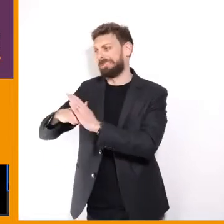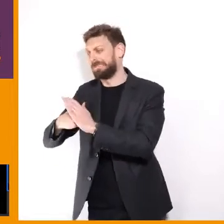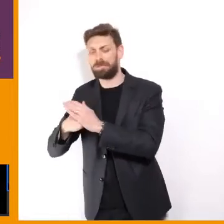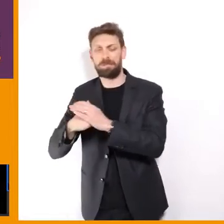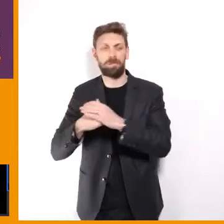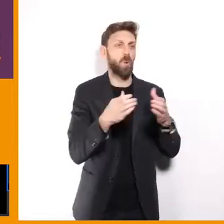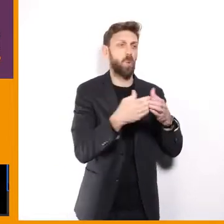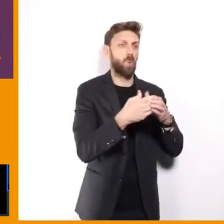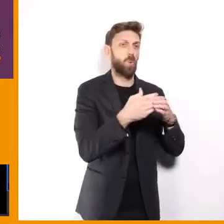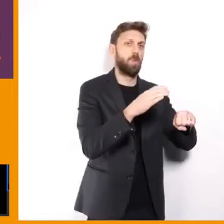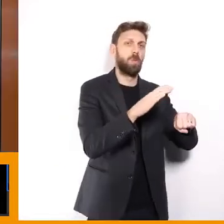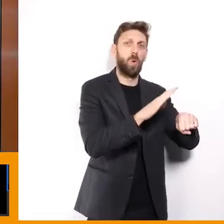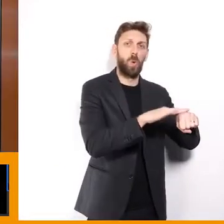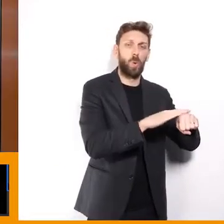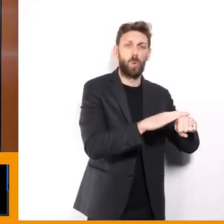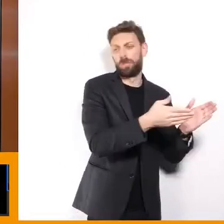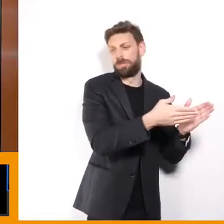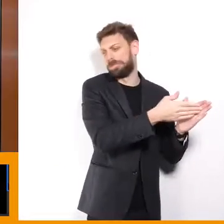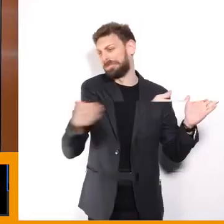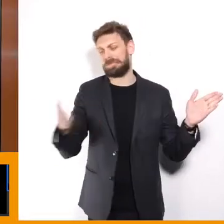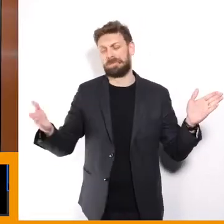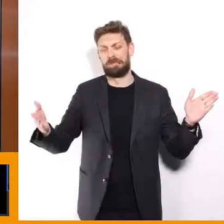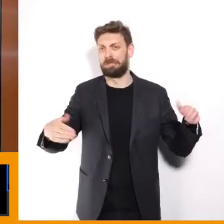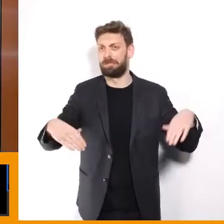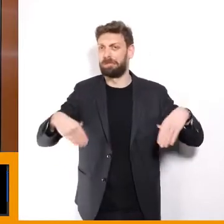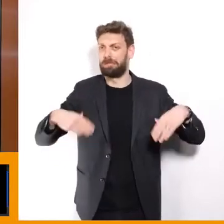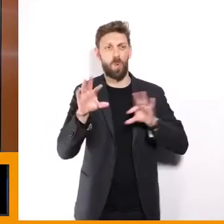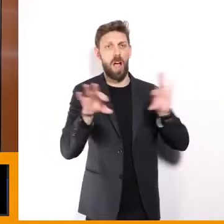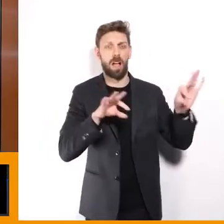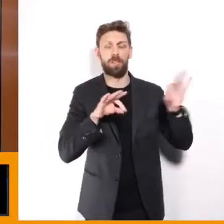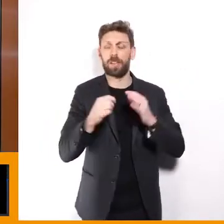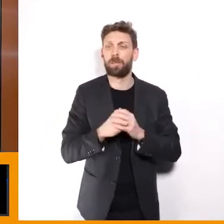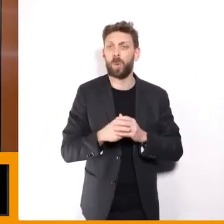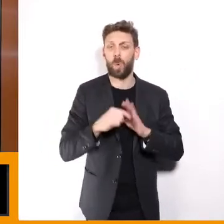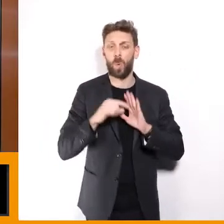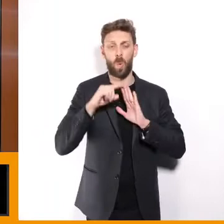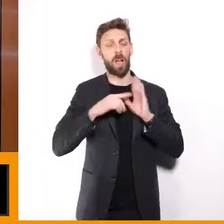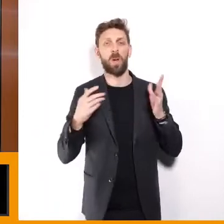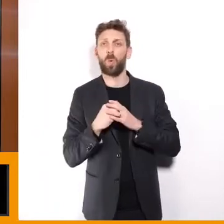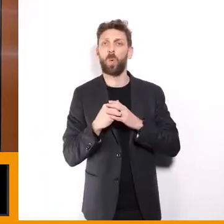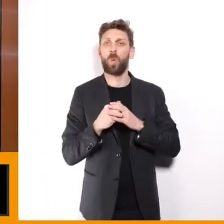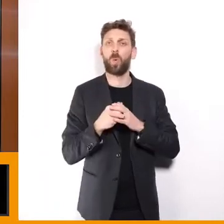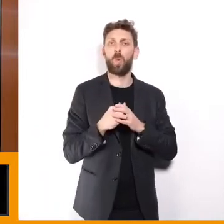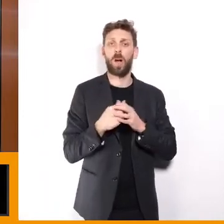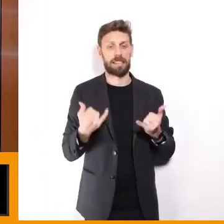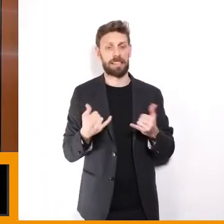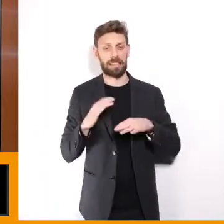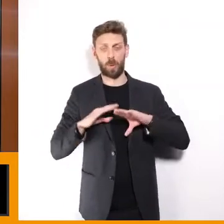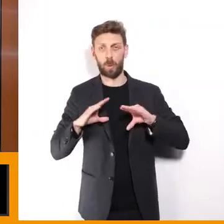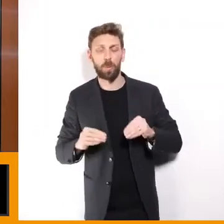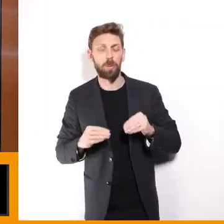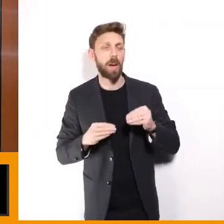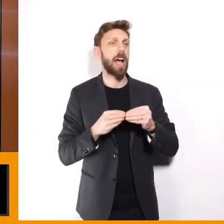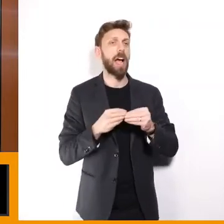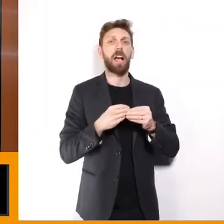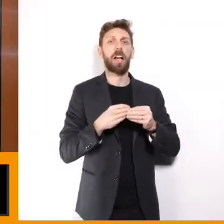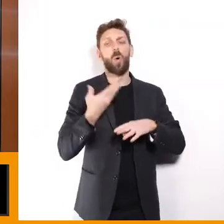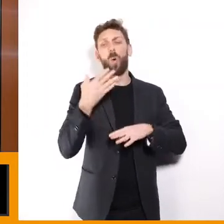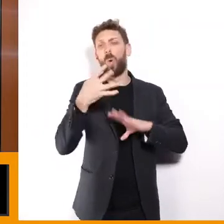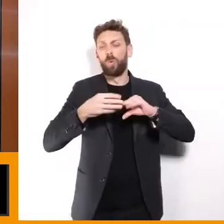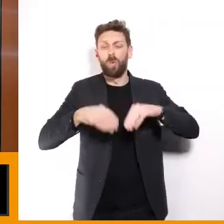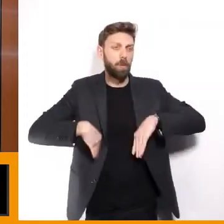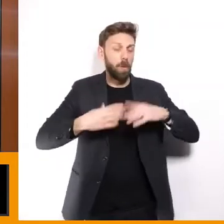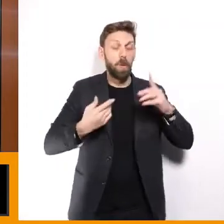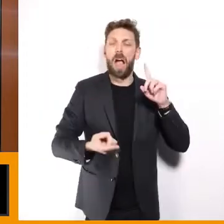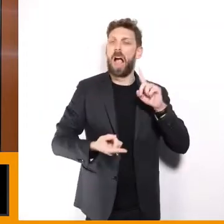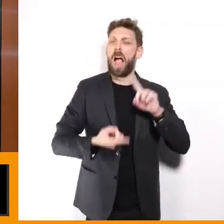c'est de pouvoir échanger, soit en studio, soit dans un autre format, soit en totalité, soit en partie, mais de pouvoir échanger avec les